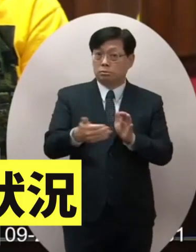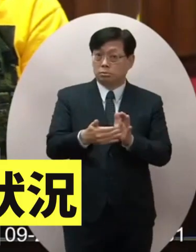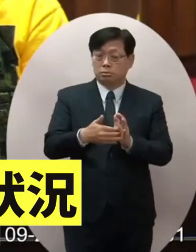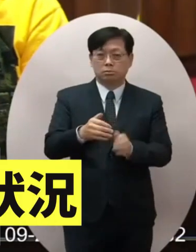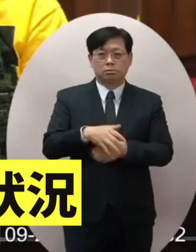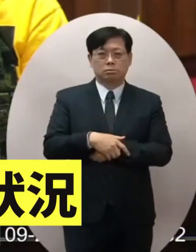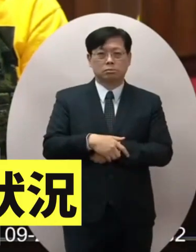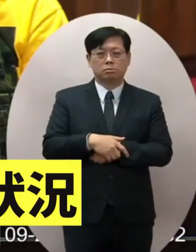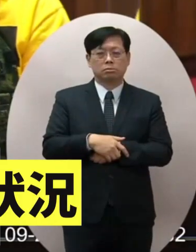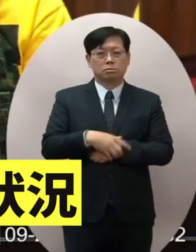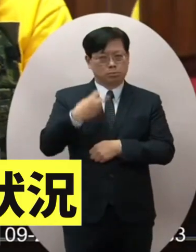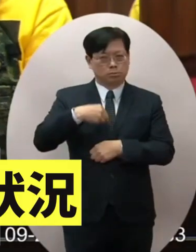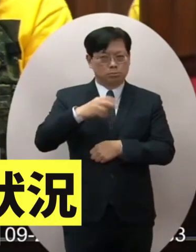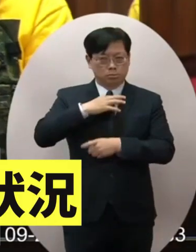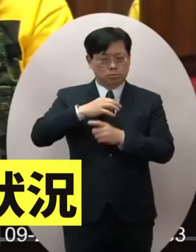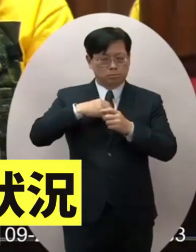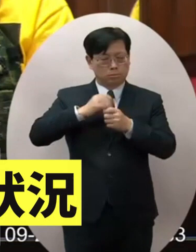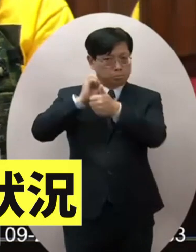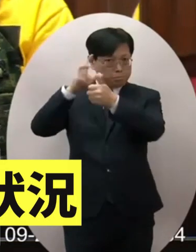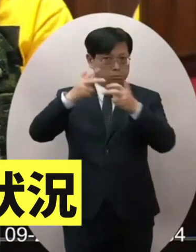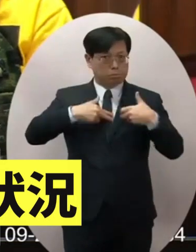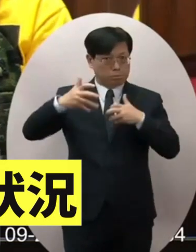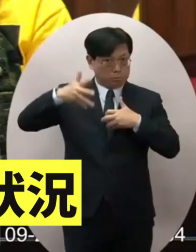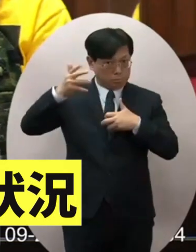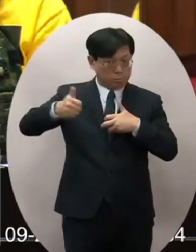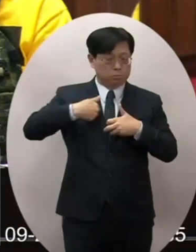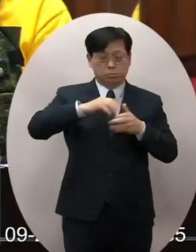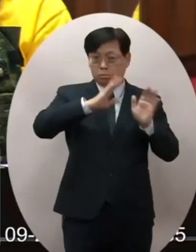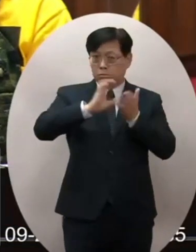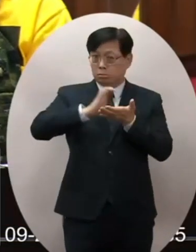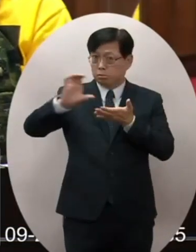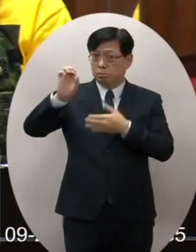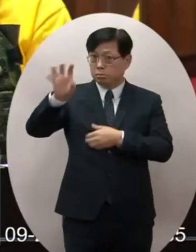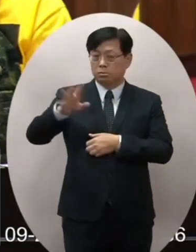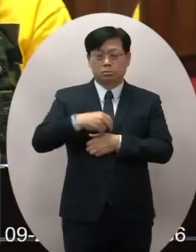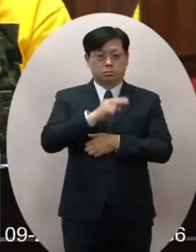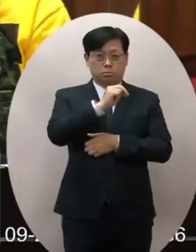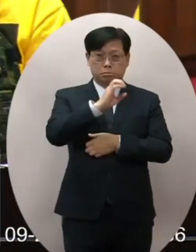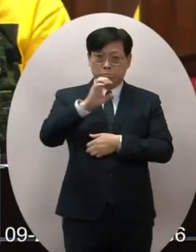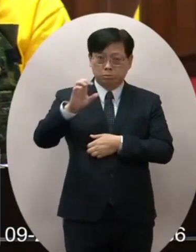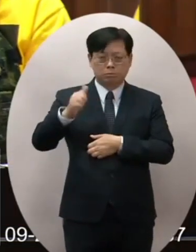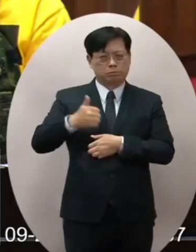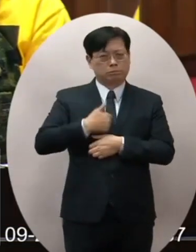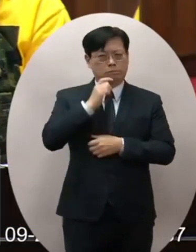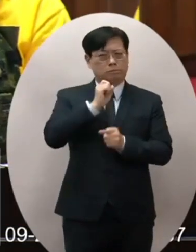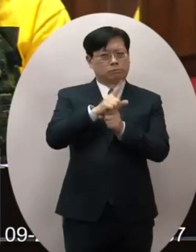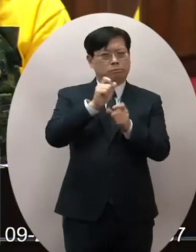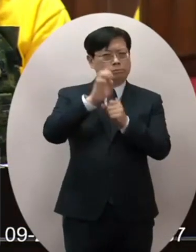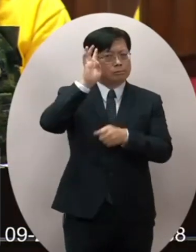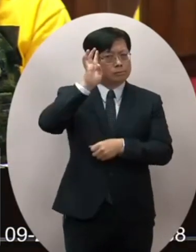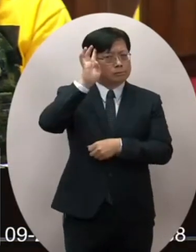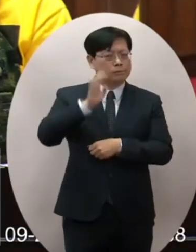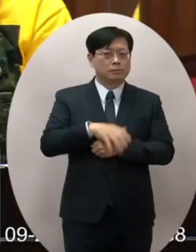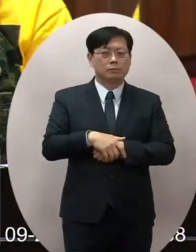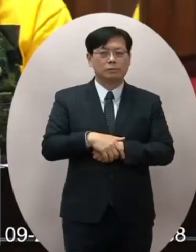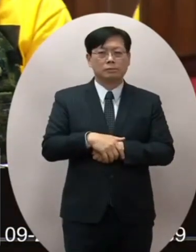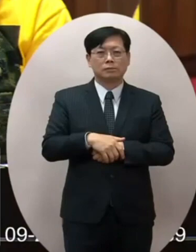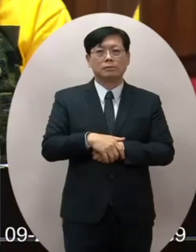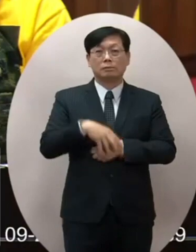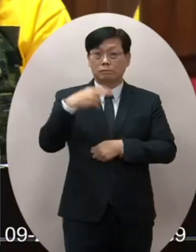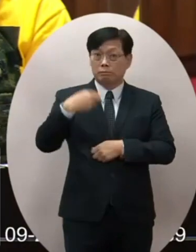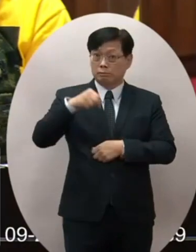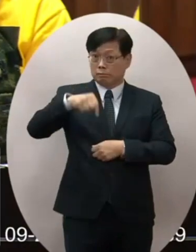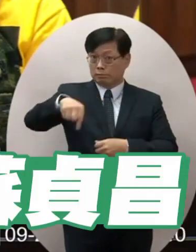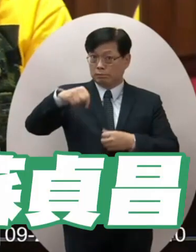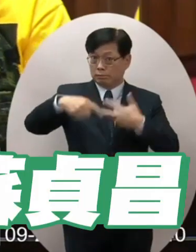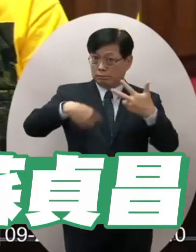就跟小英总统反映那天的状况，说 NCC 其实很无理取闹。然后那个